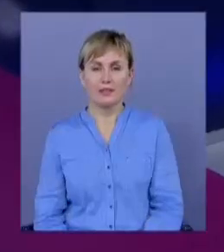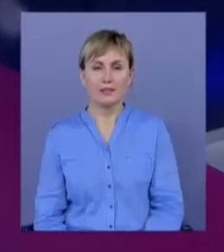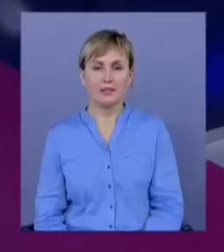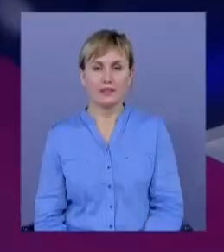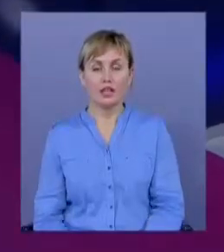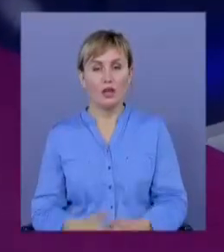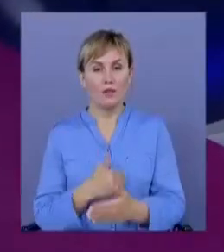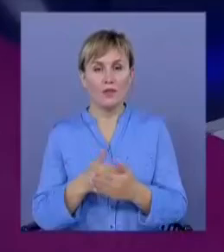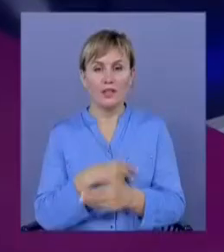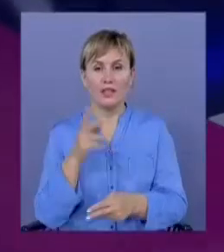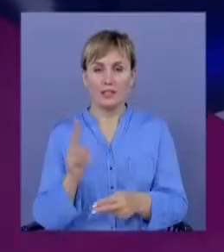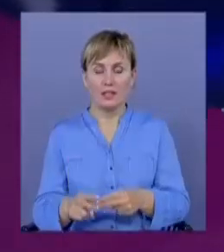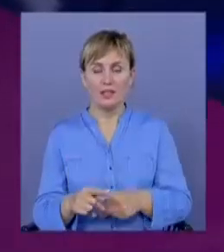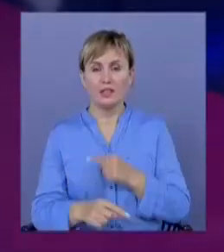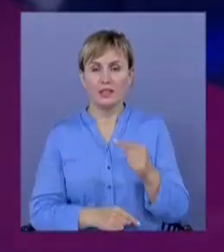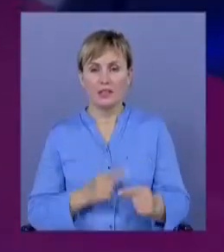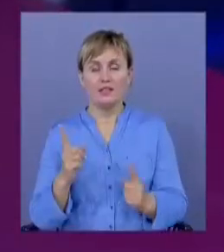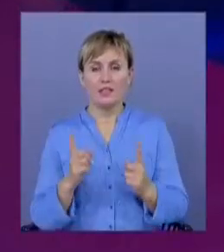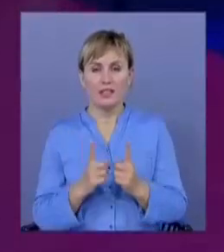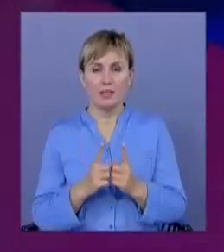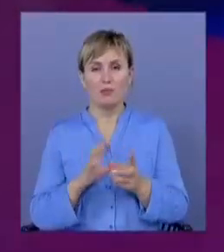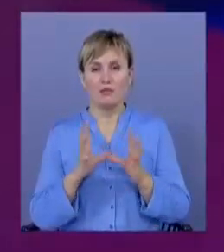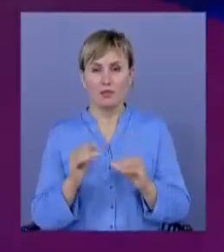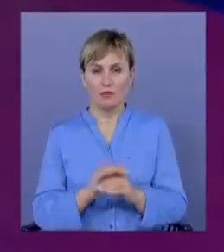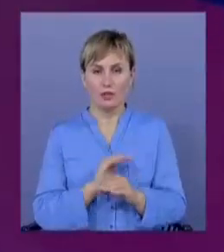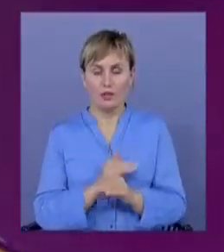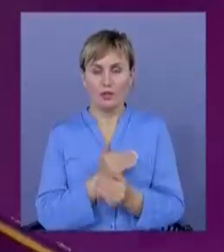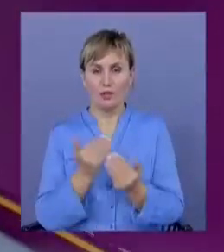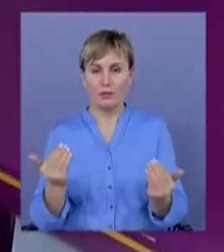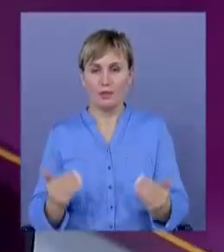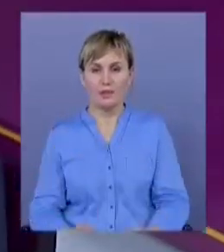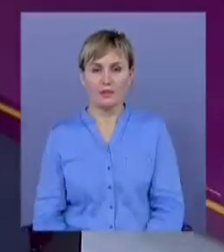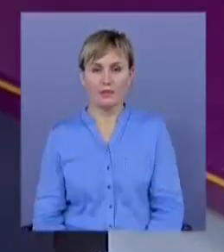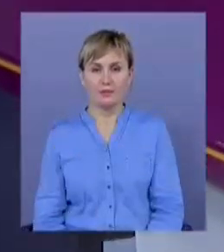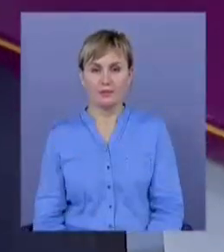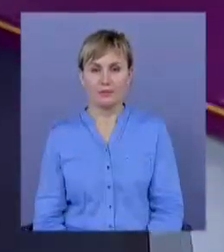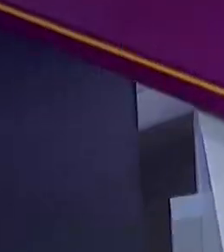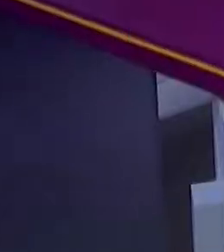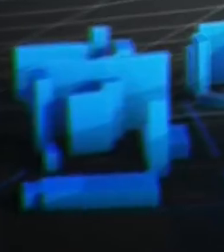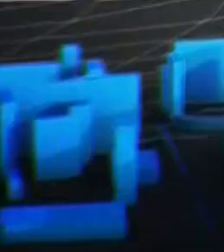Такими событиями запомнился сегодняшний день, а я прощаюсь с вами до завтра. Всего доброго.